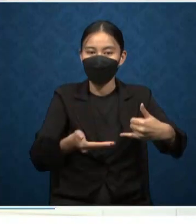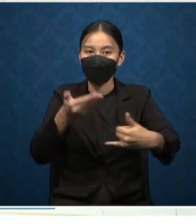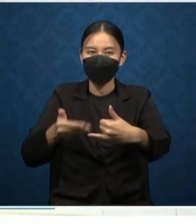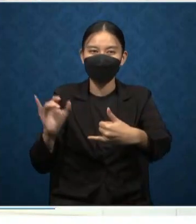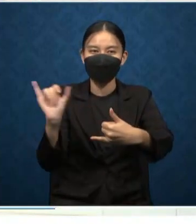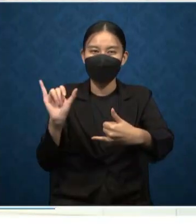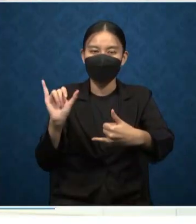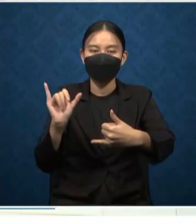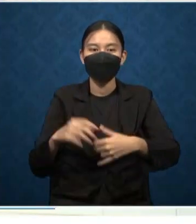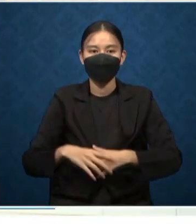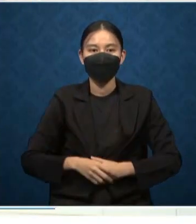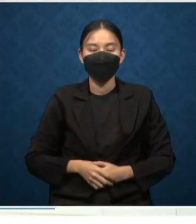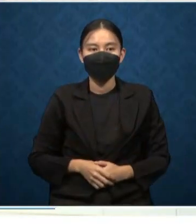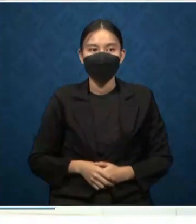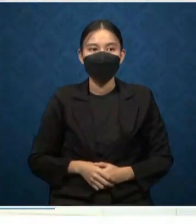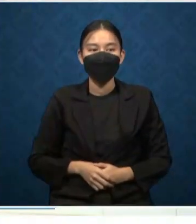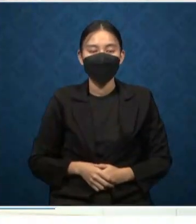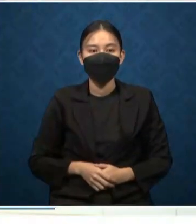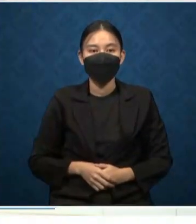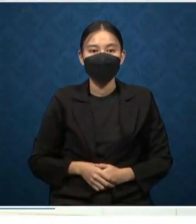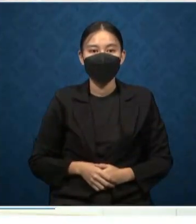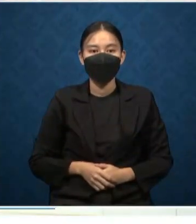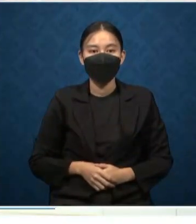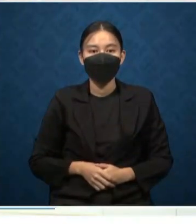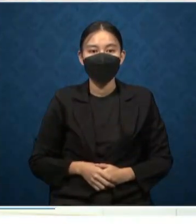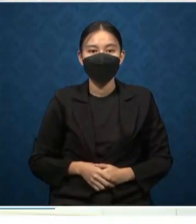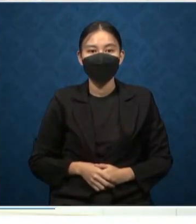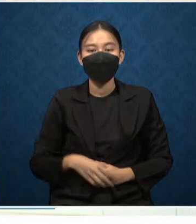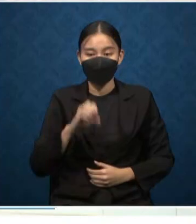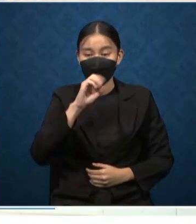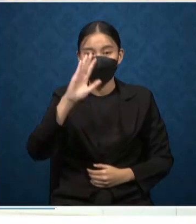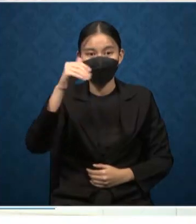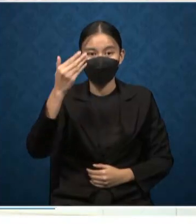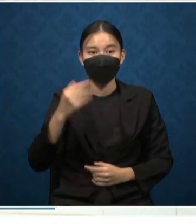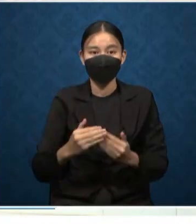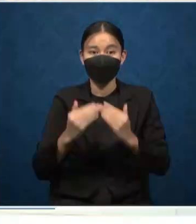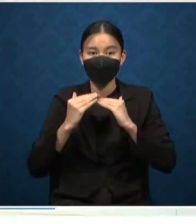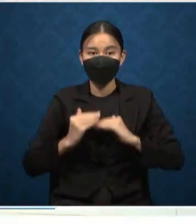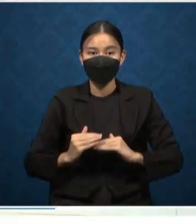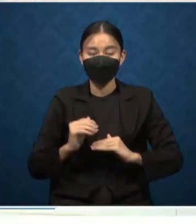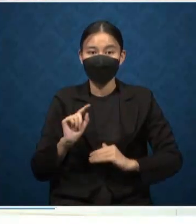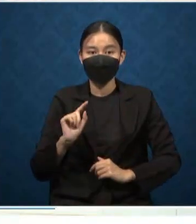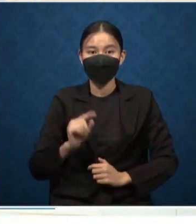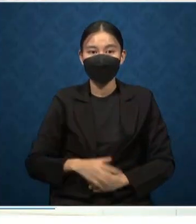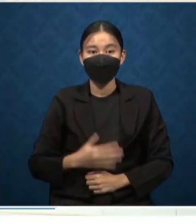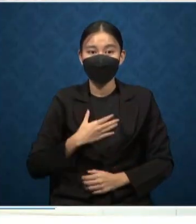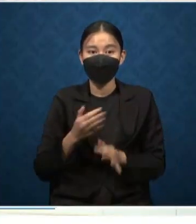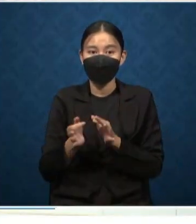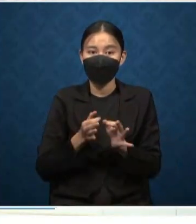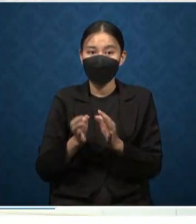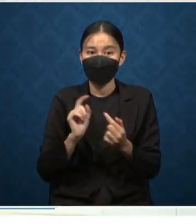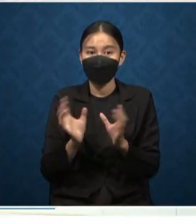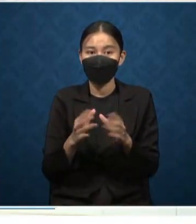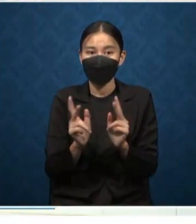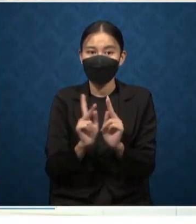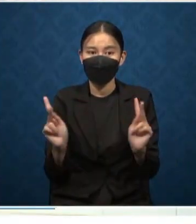ครับก็เลยตองขอ businesses เรีนใส่วี้ก่อน ในส่วต่มาับจากที่ผมได้ไปชดแงกับ ขณะ